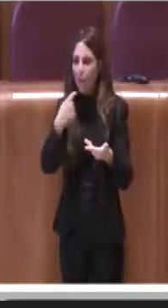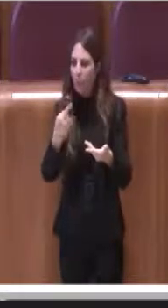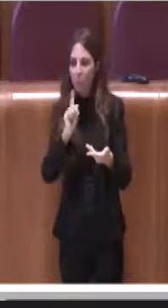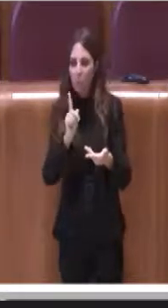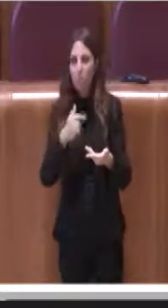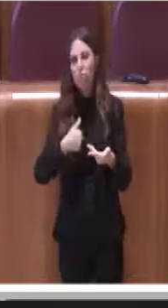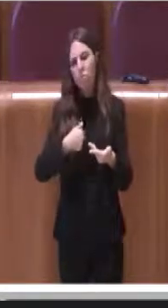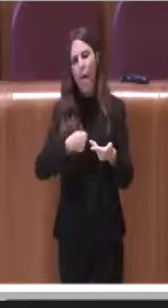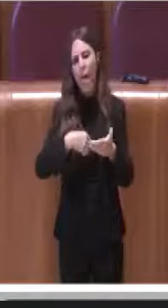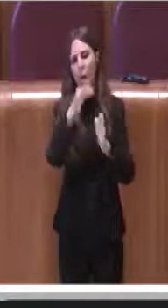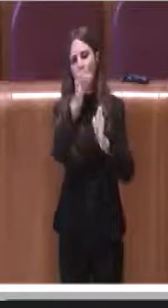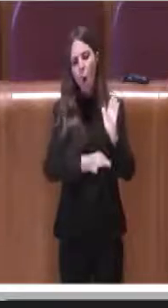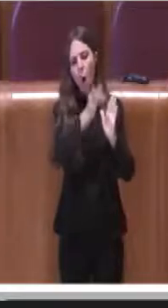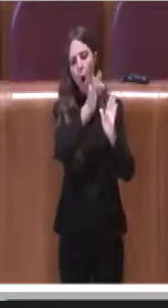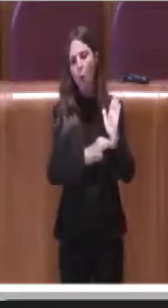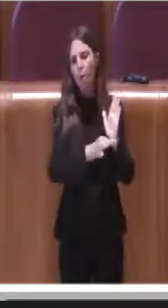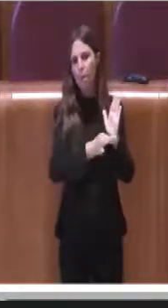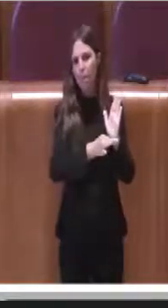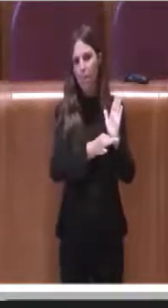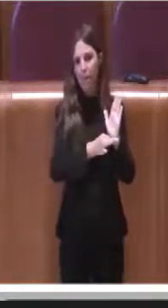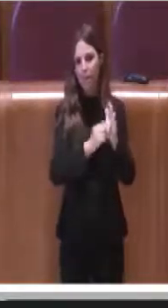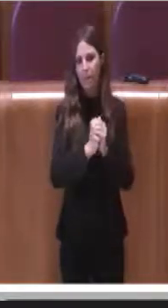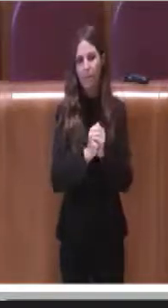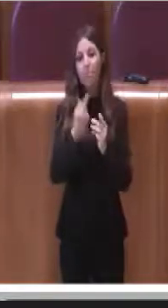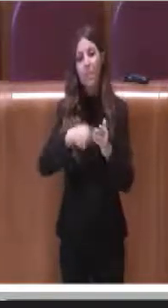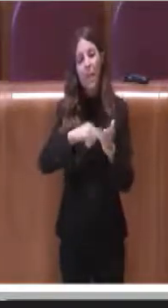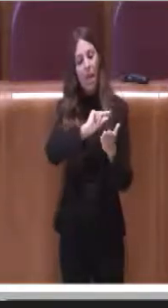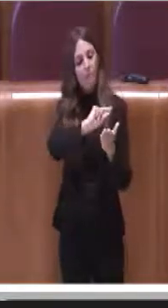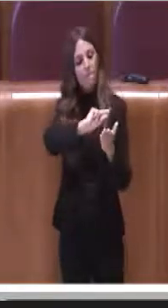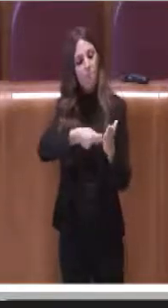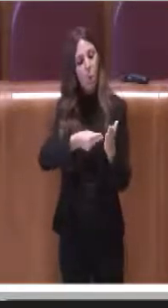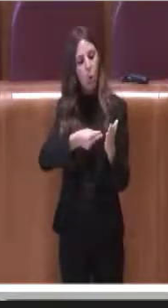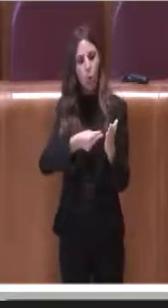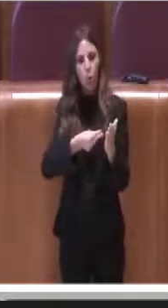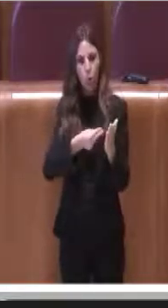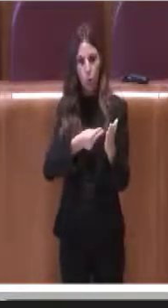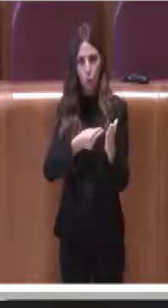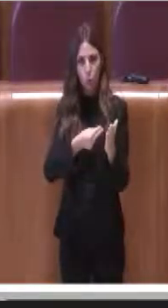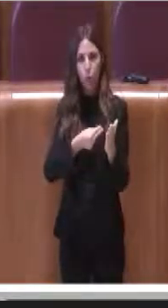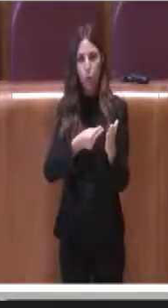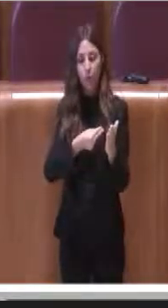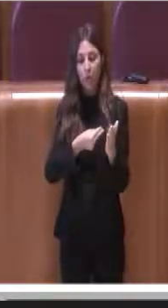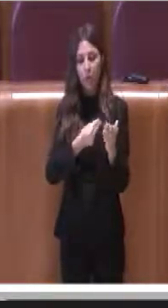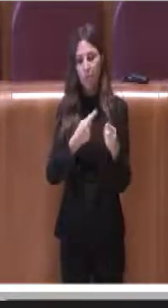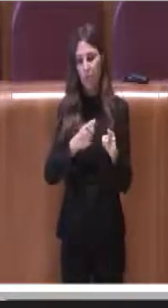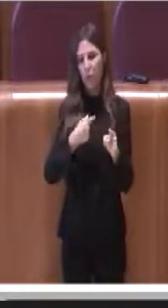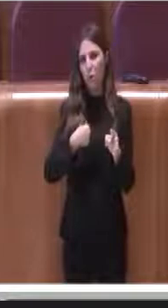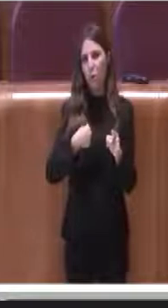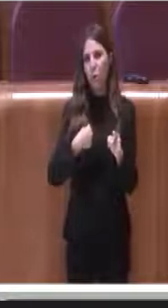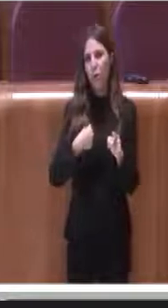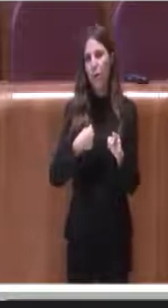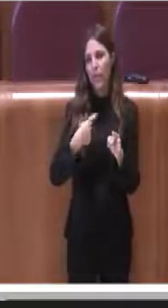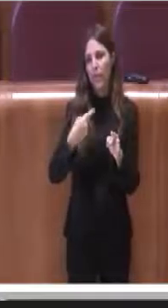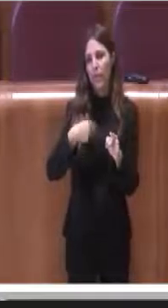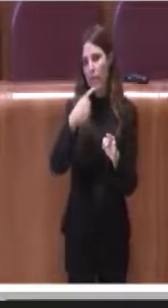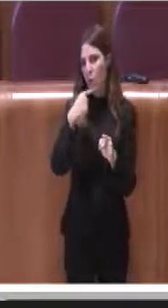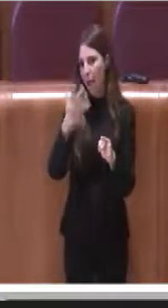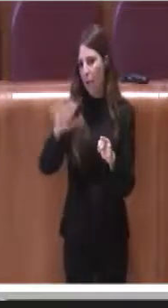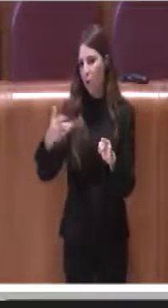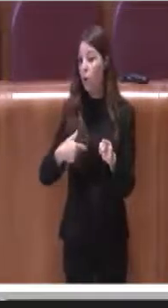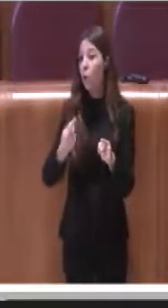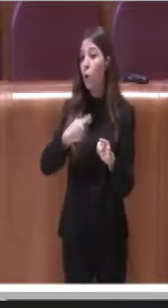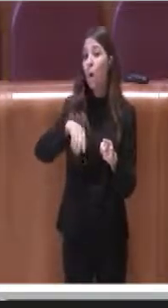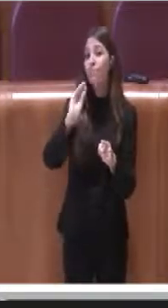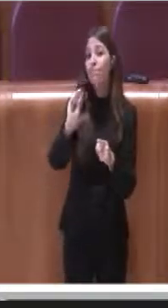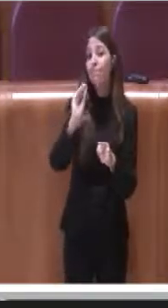tante altre belle norme precedenti. Con questa mozione, quindi, e poi Faccio un altro ragionamento e chiudo. Chiediamo alla sindaca